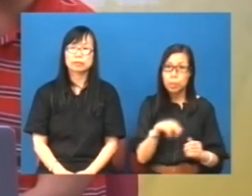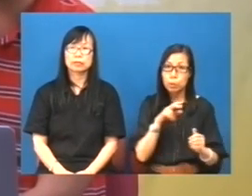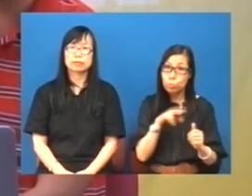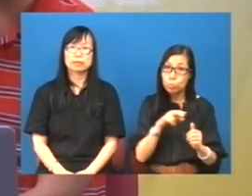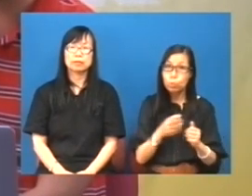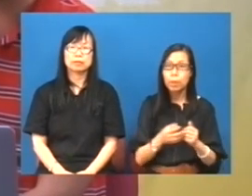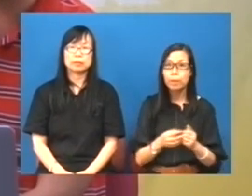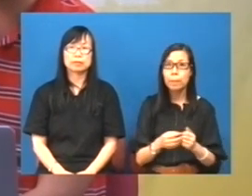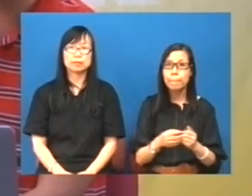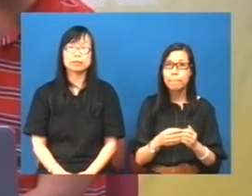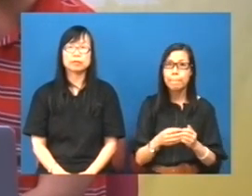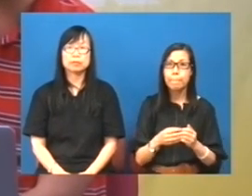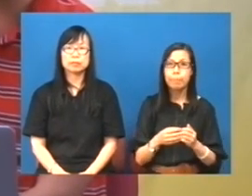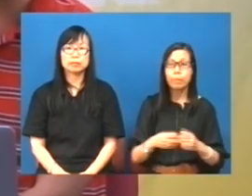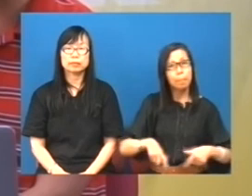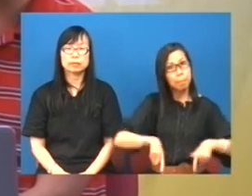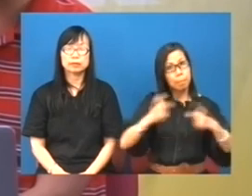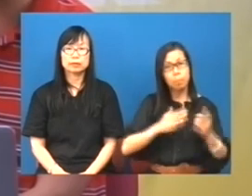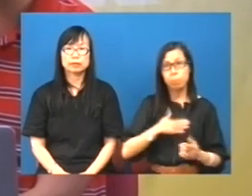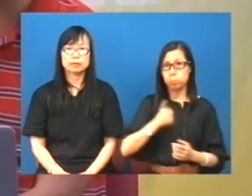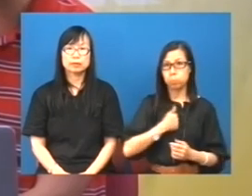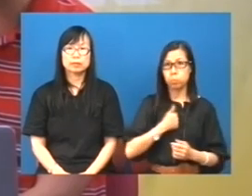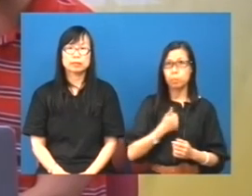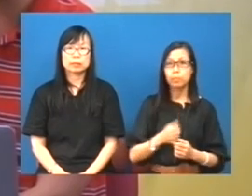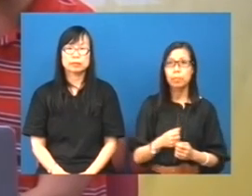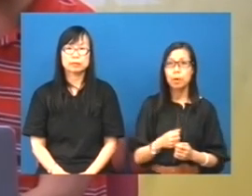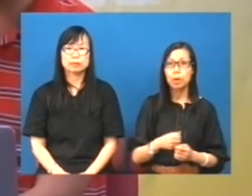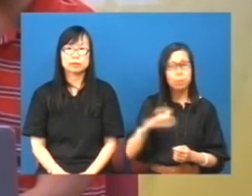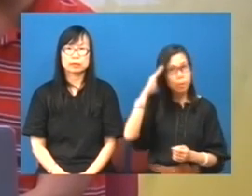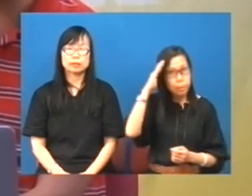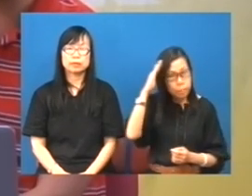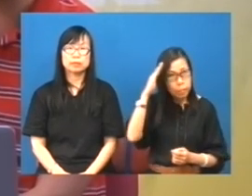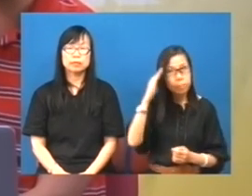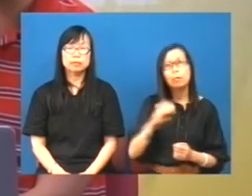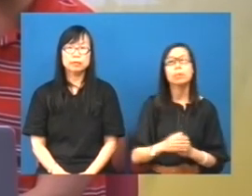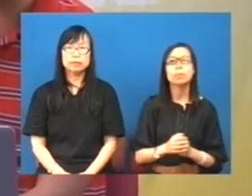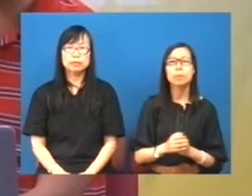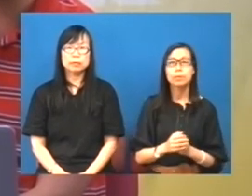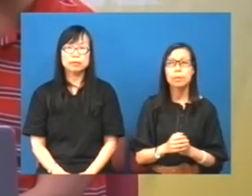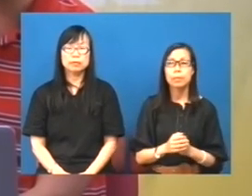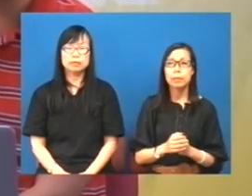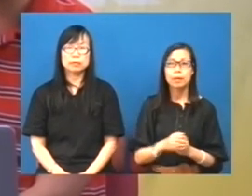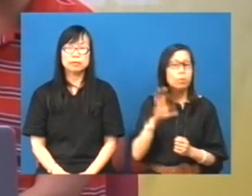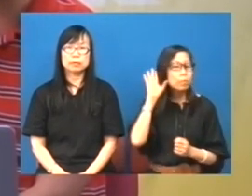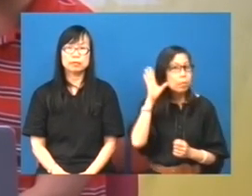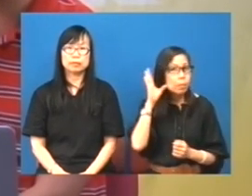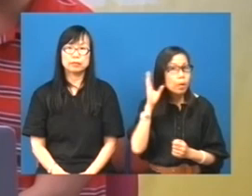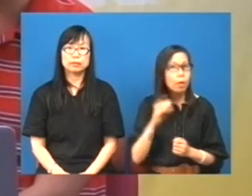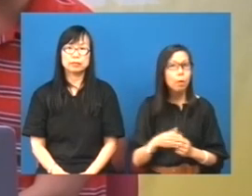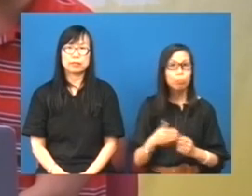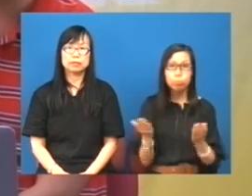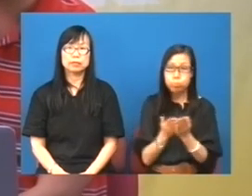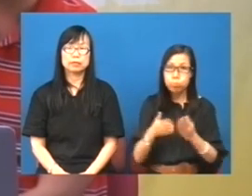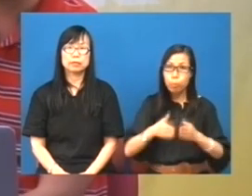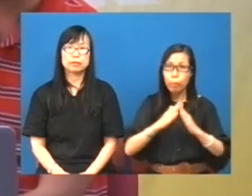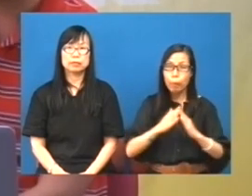就是其實林老師因為這件事件要道歉甚至聽聞就是校方不知會